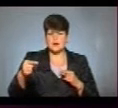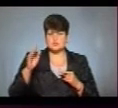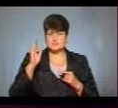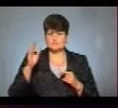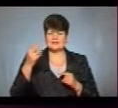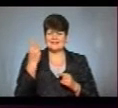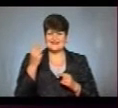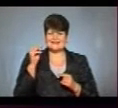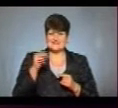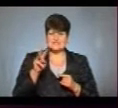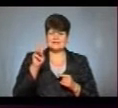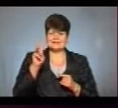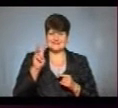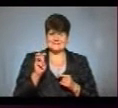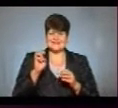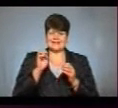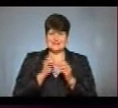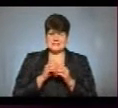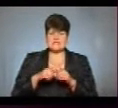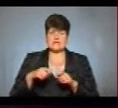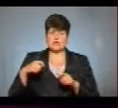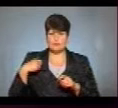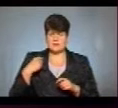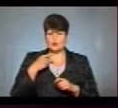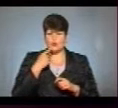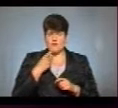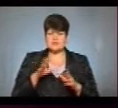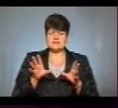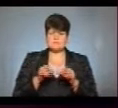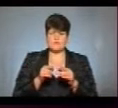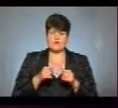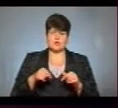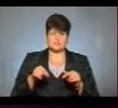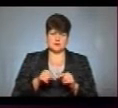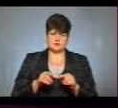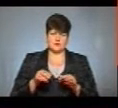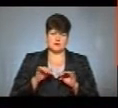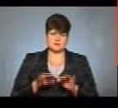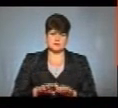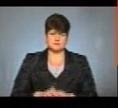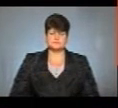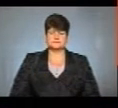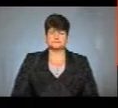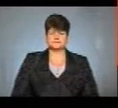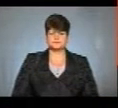становитиме 3310 кілометрів, каже співорганізатор акції Микола Спірідонов.